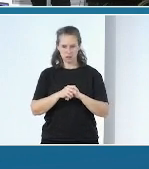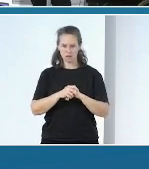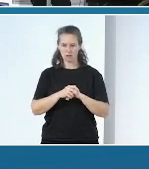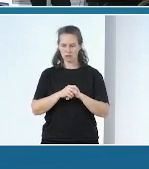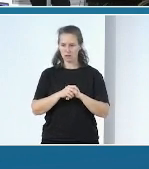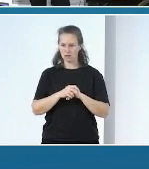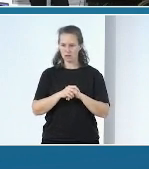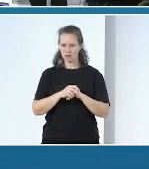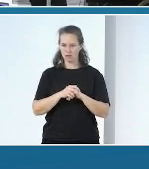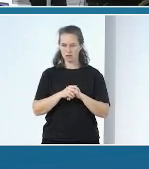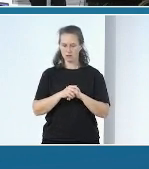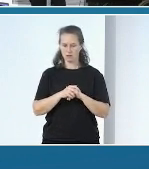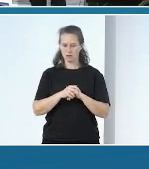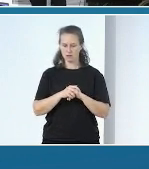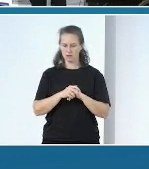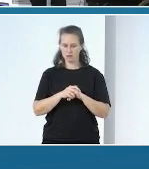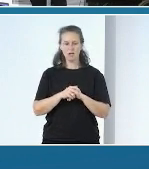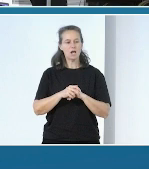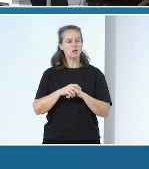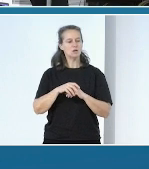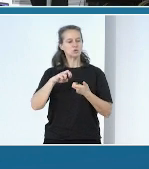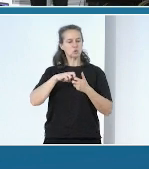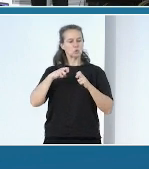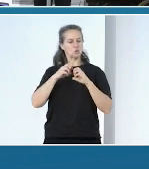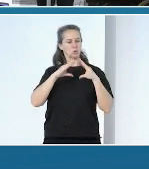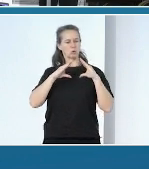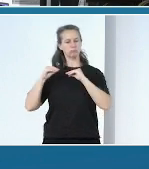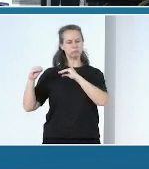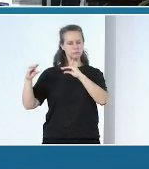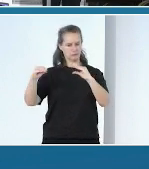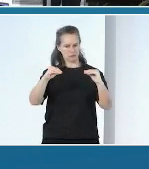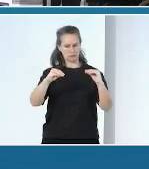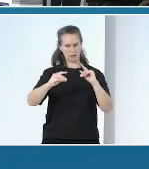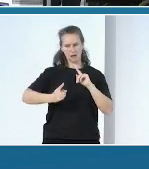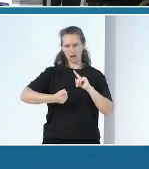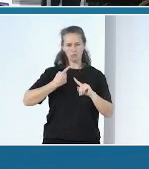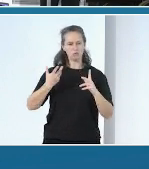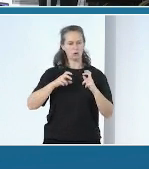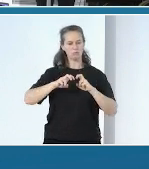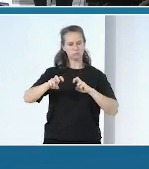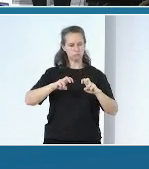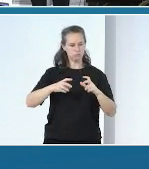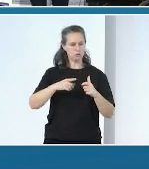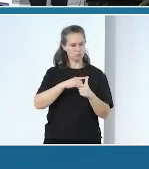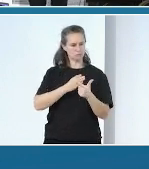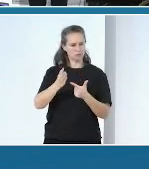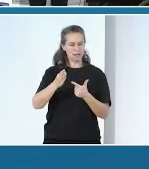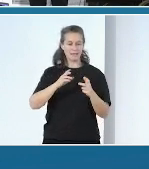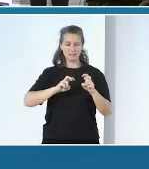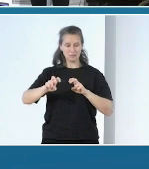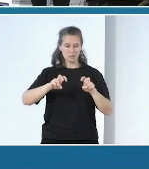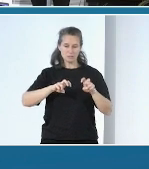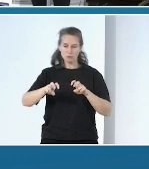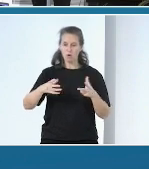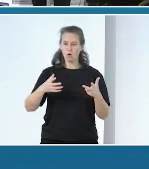conséquences sur la structuration spatiale. Et d'abord sur les